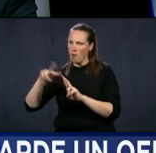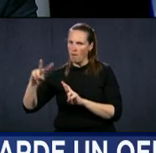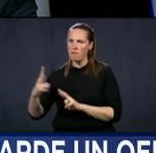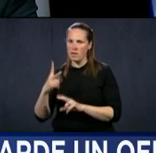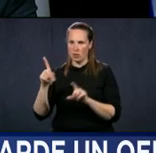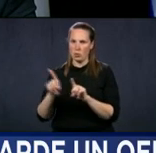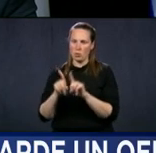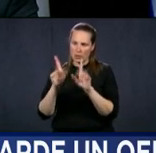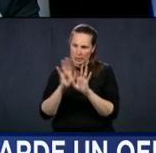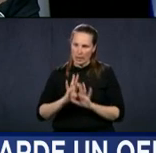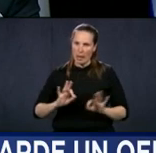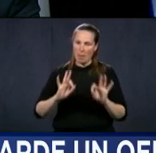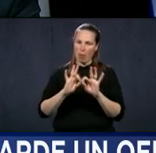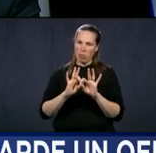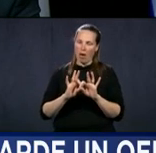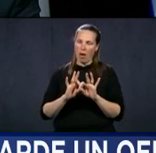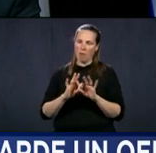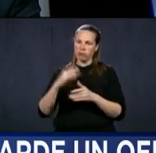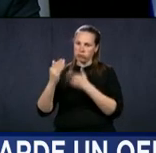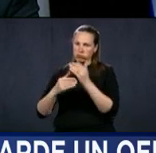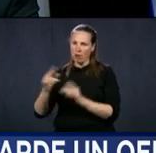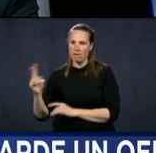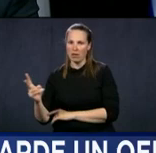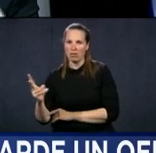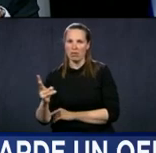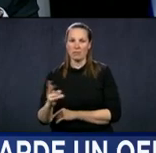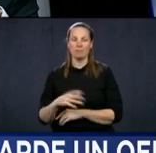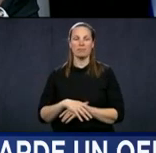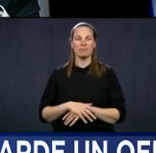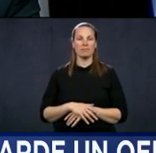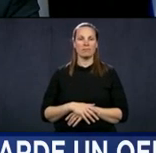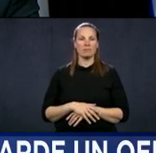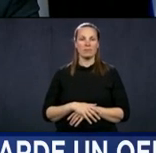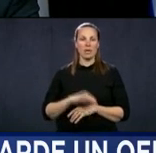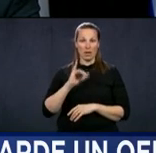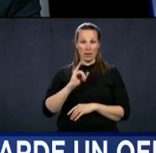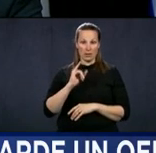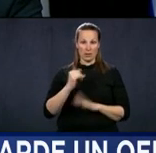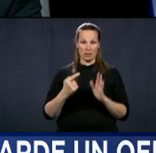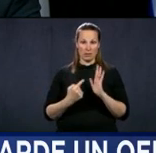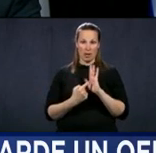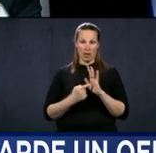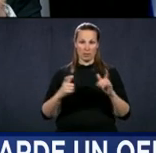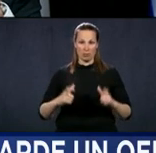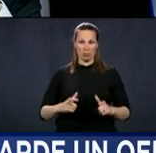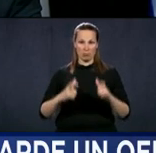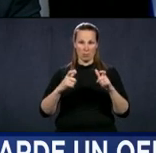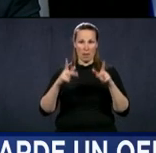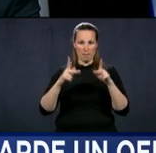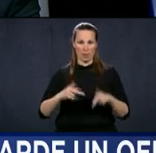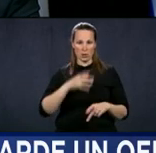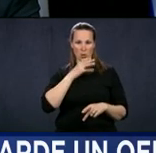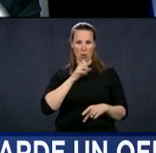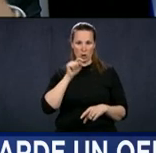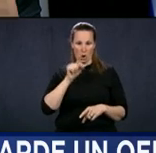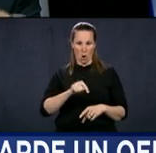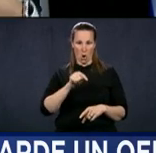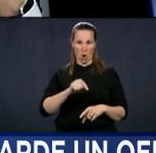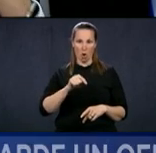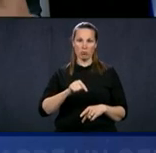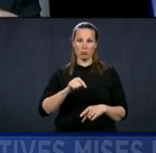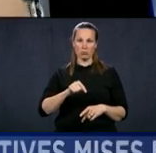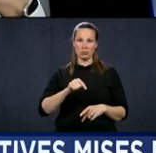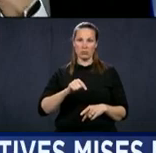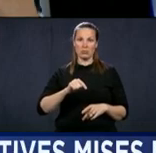procède de façon rapide. Et dans les exceptions où il y aurait un milieu, par exemple, une résidence pour personnes âgées qui serait atteinte avec